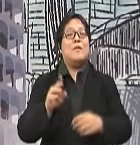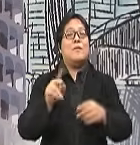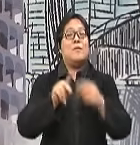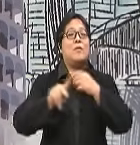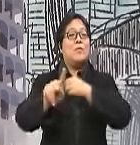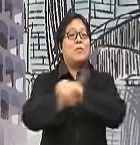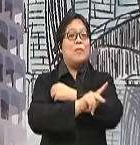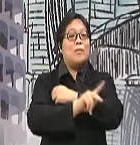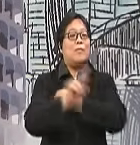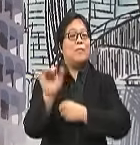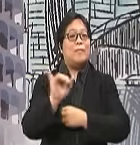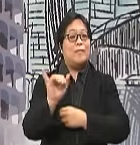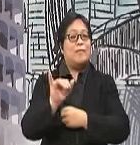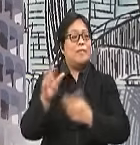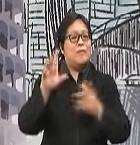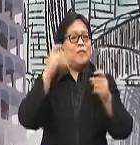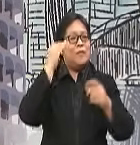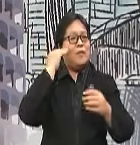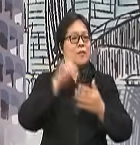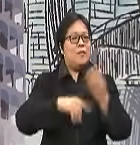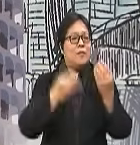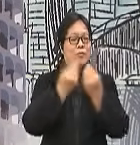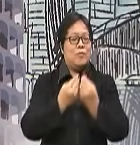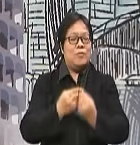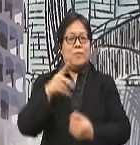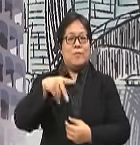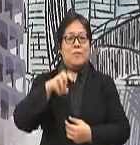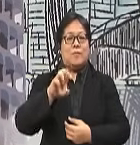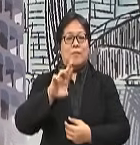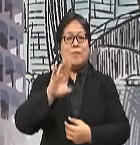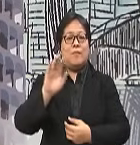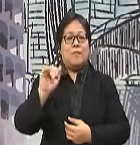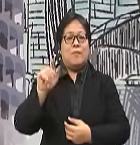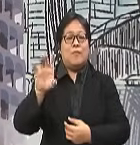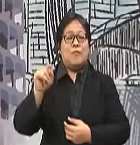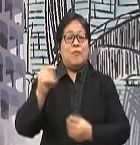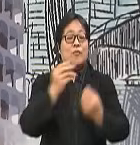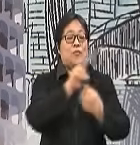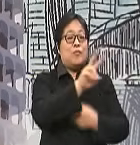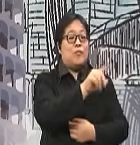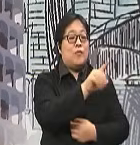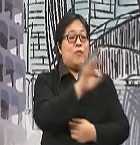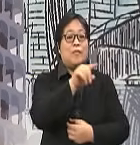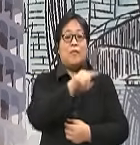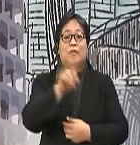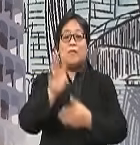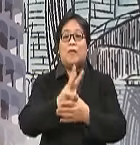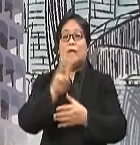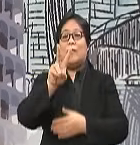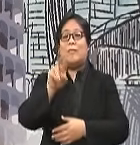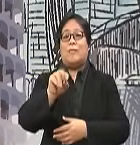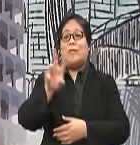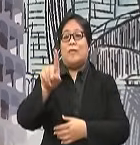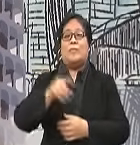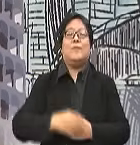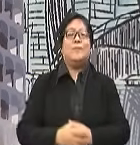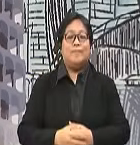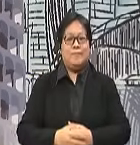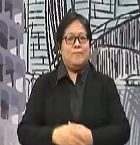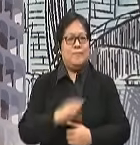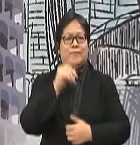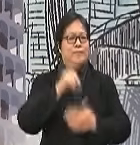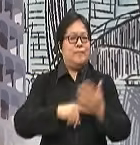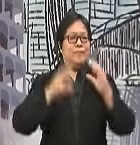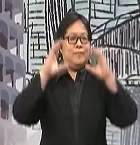dia mahu tahu Berapakah nilai ekspor perabot dari tahun 2019 hingga Jun 2021 dan